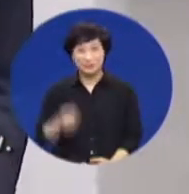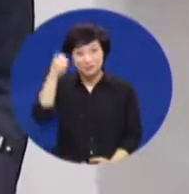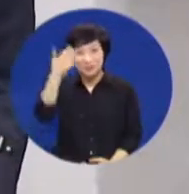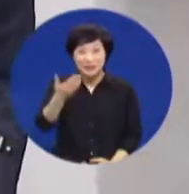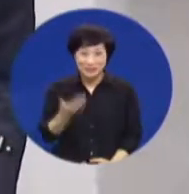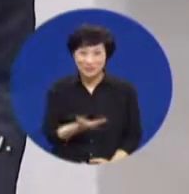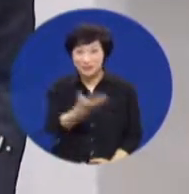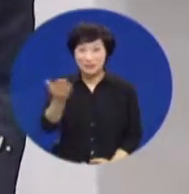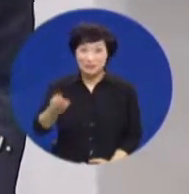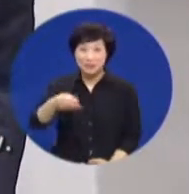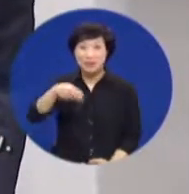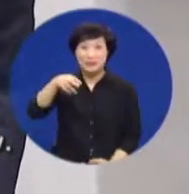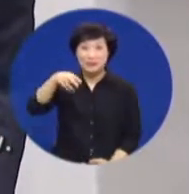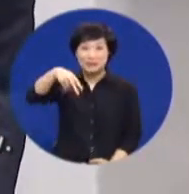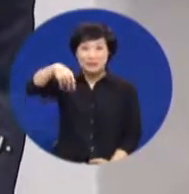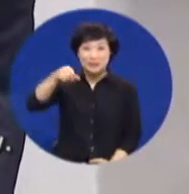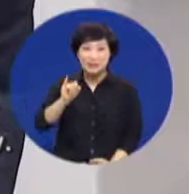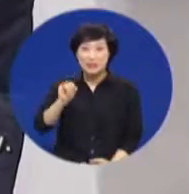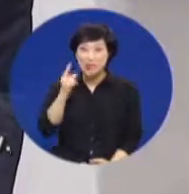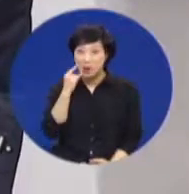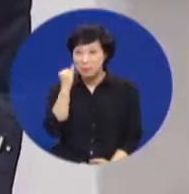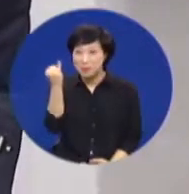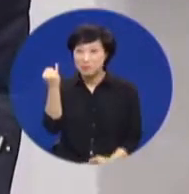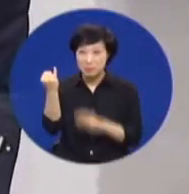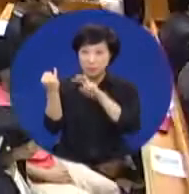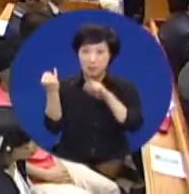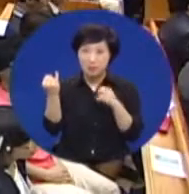시어머니 미워하는 며느리들 많죠?